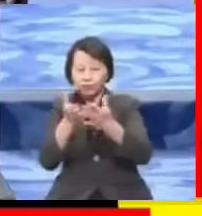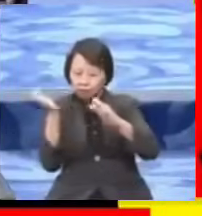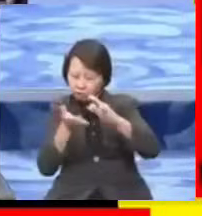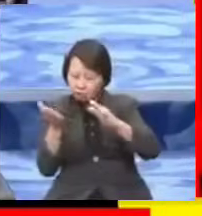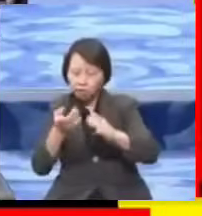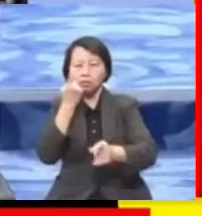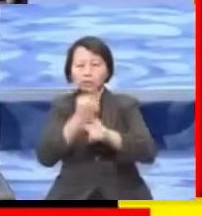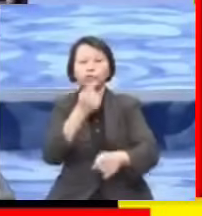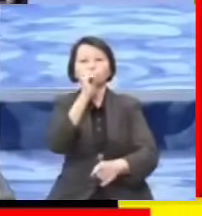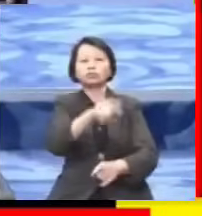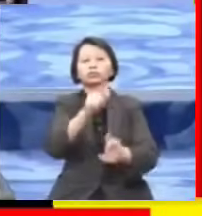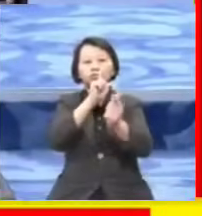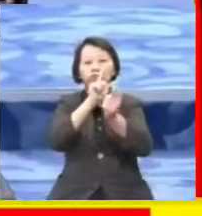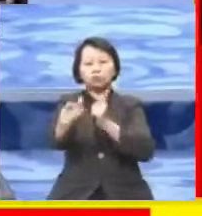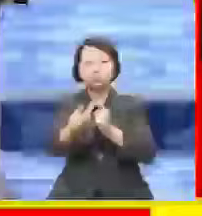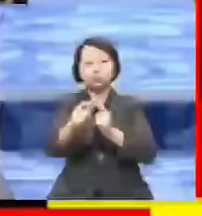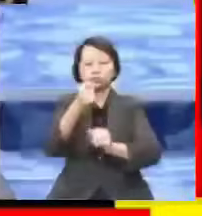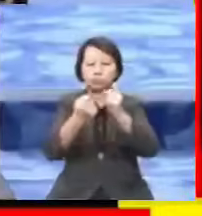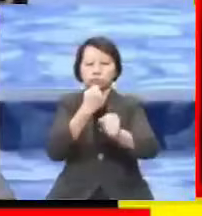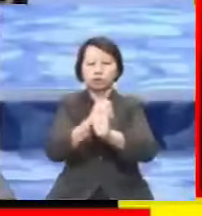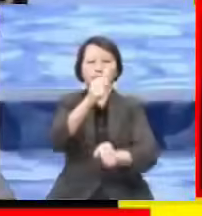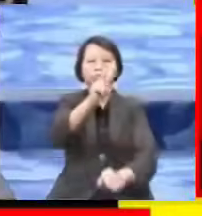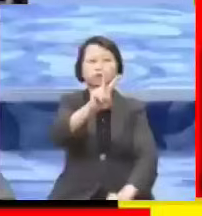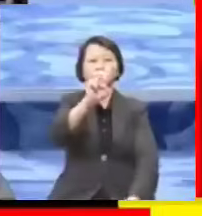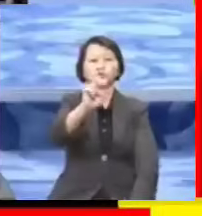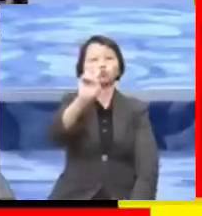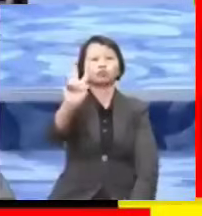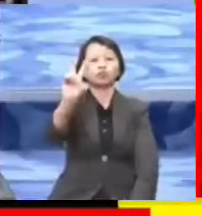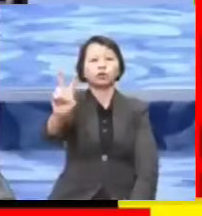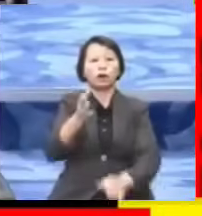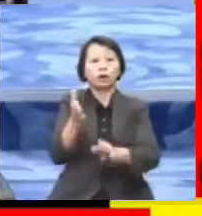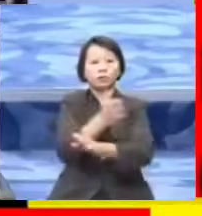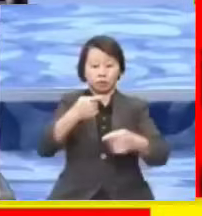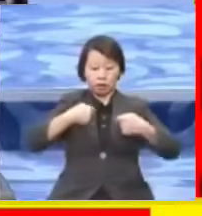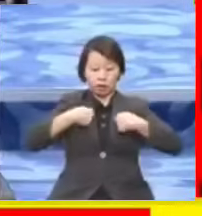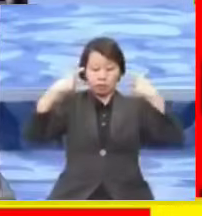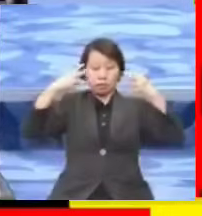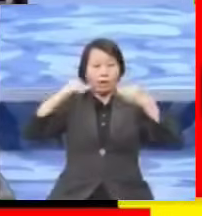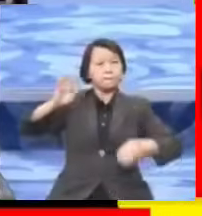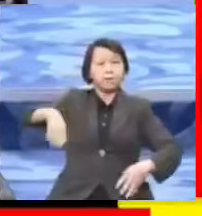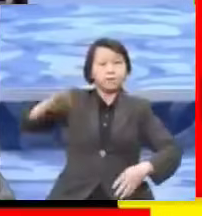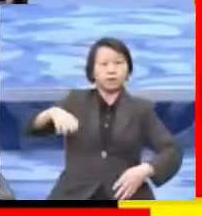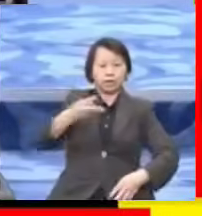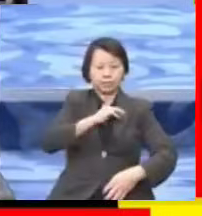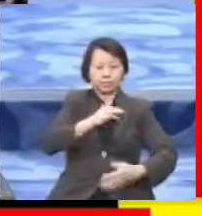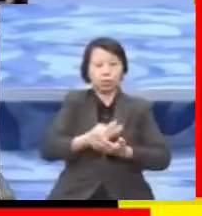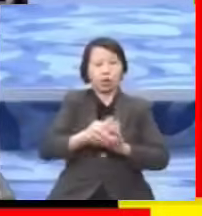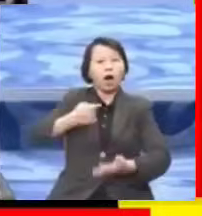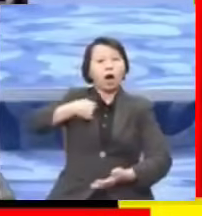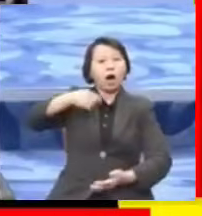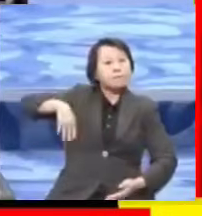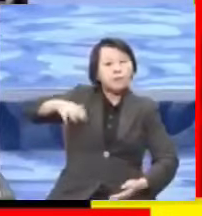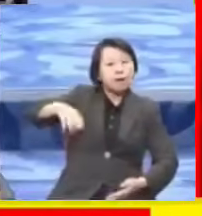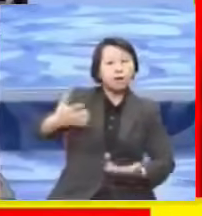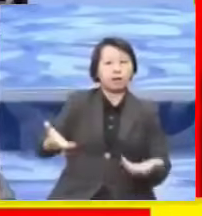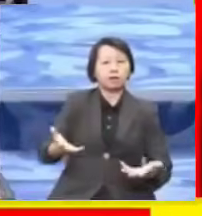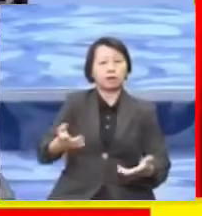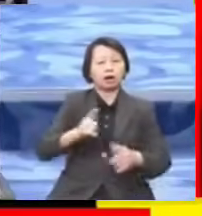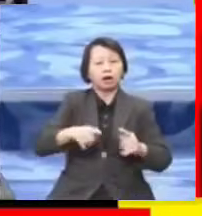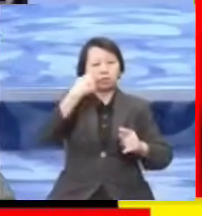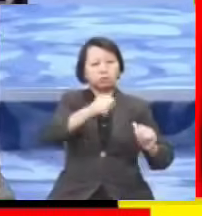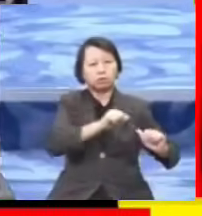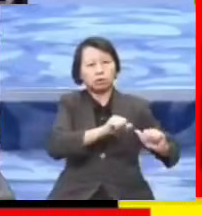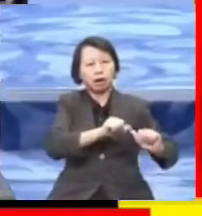memang betul diluluskan pada tahun 22 sebelum saya jadi Perdana Menteri dan Menteri Kewangan. Tetapi untuk